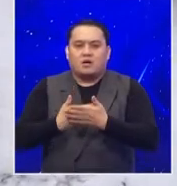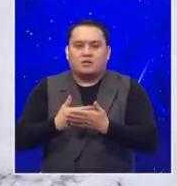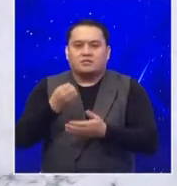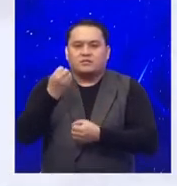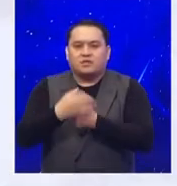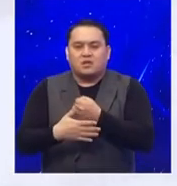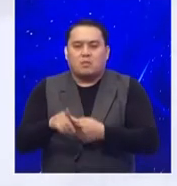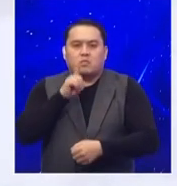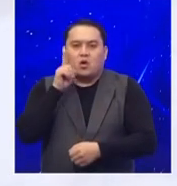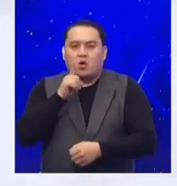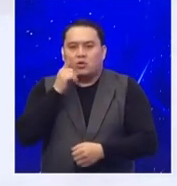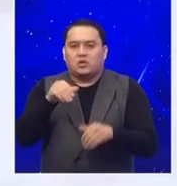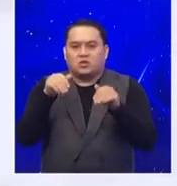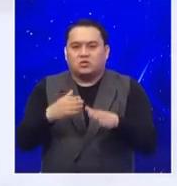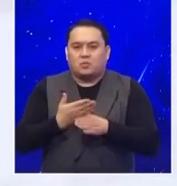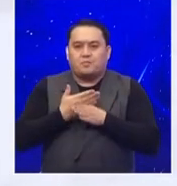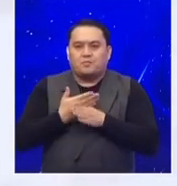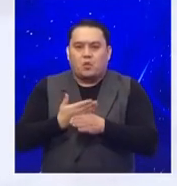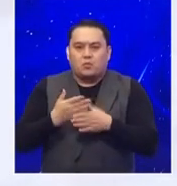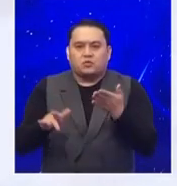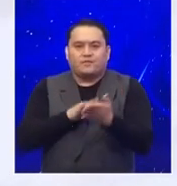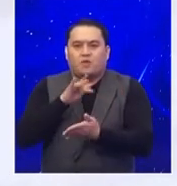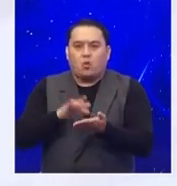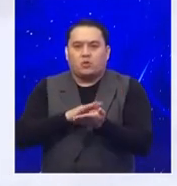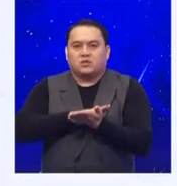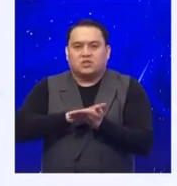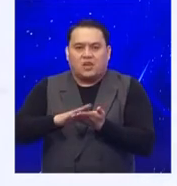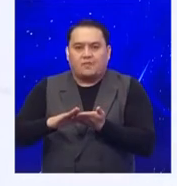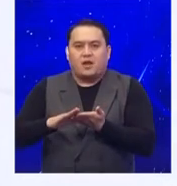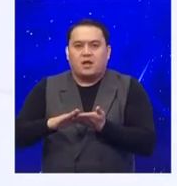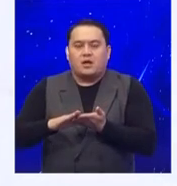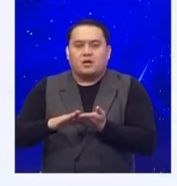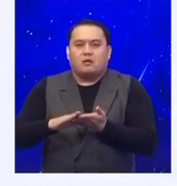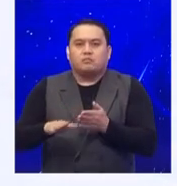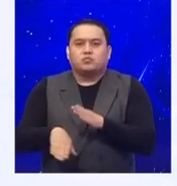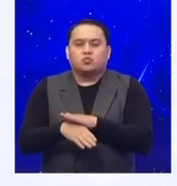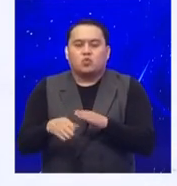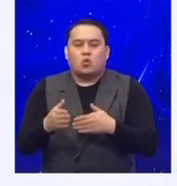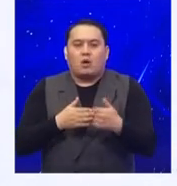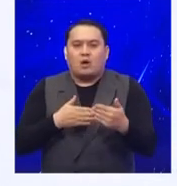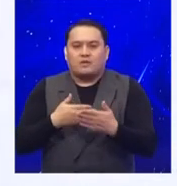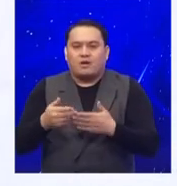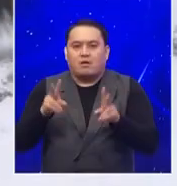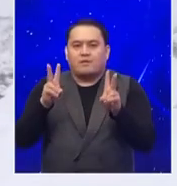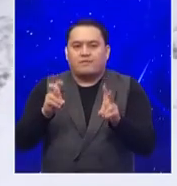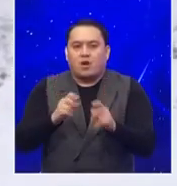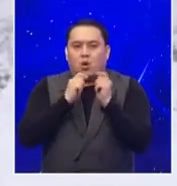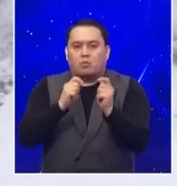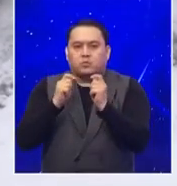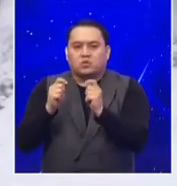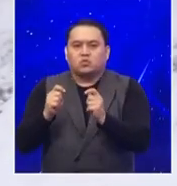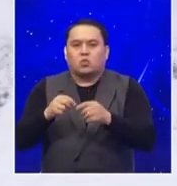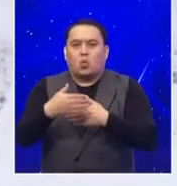обслуживания молодежи решили помочь пожилым жителям города расчистить дворы. И пришли не с пустыми руками. В рамках акции вручили